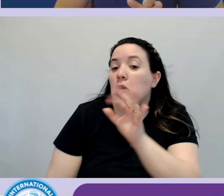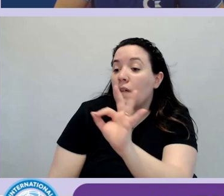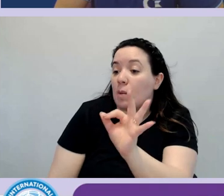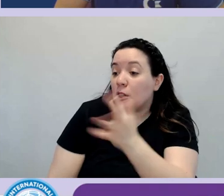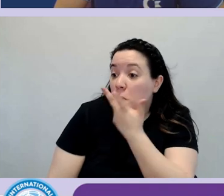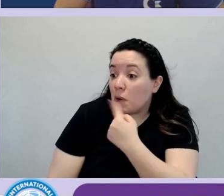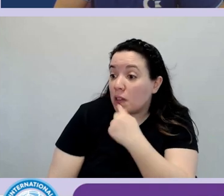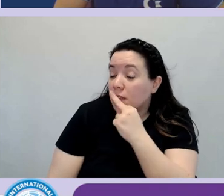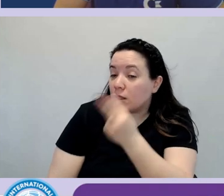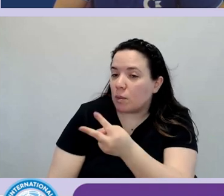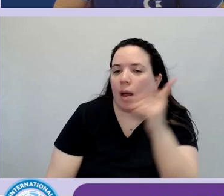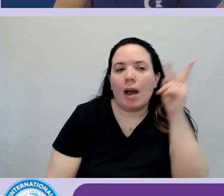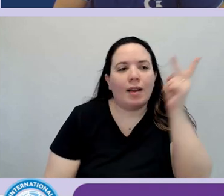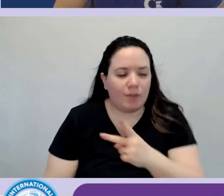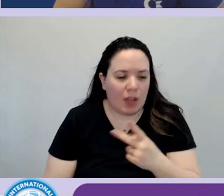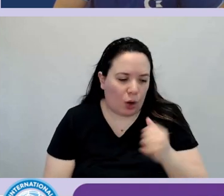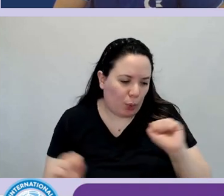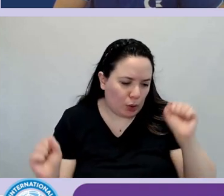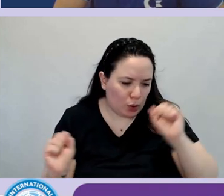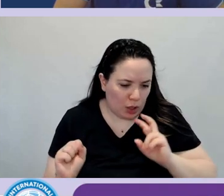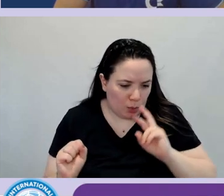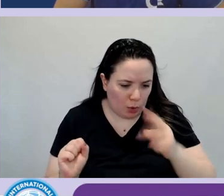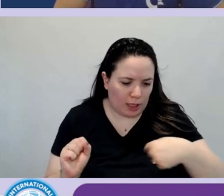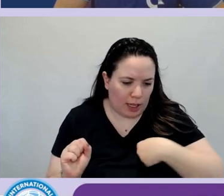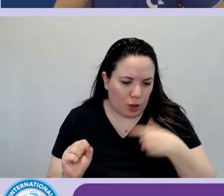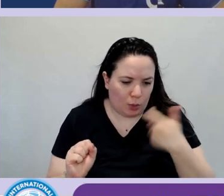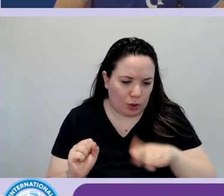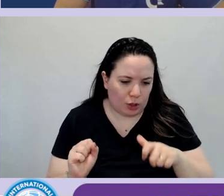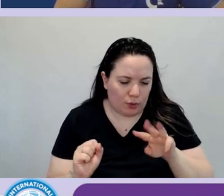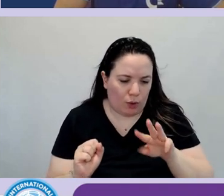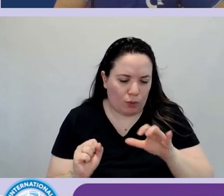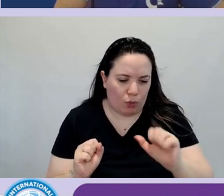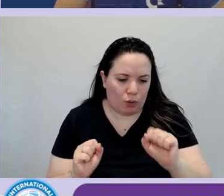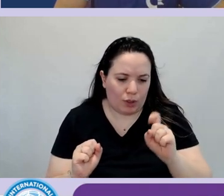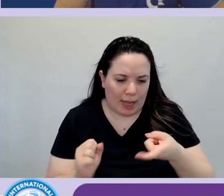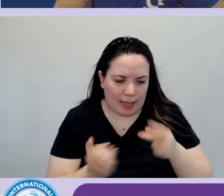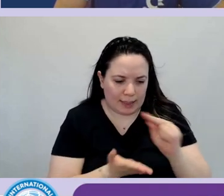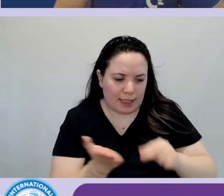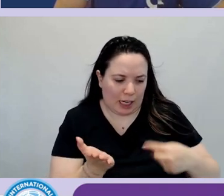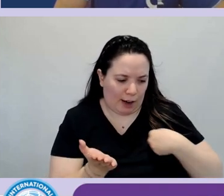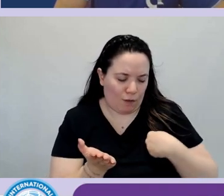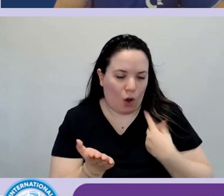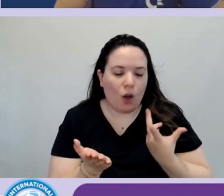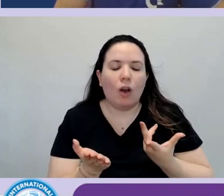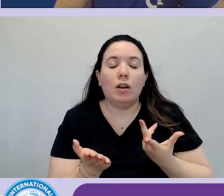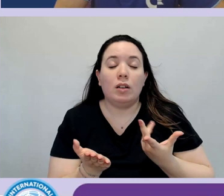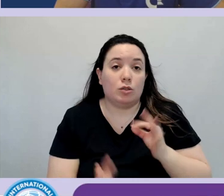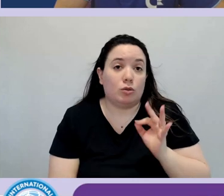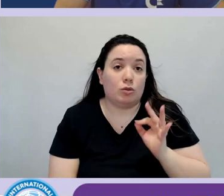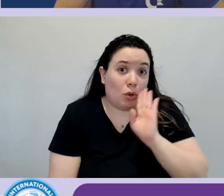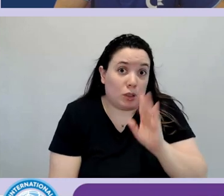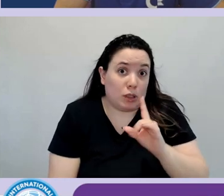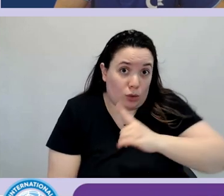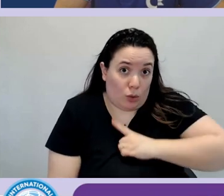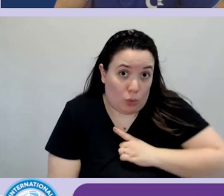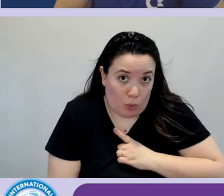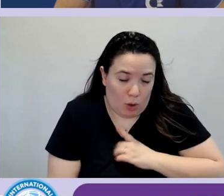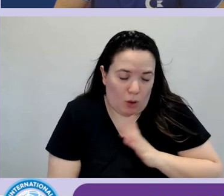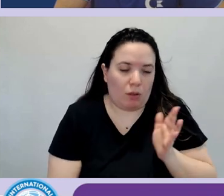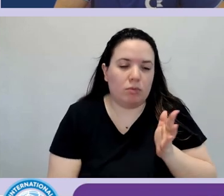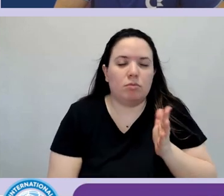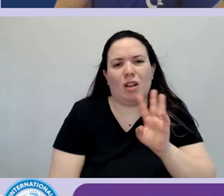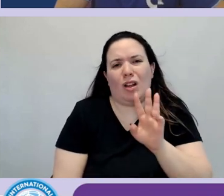che le sto scrivendo Diciamo quindi diciamo che tecnicamente il mio consiglio è di usare le le